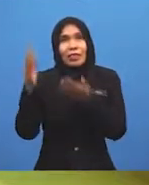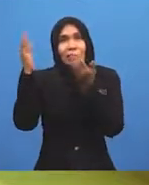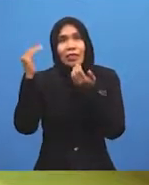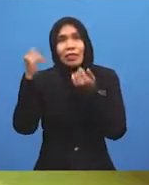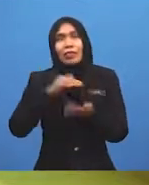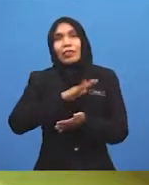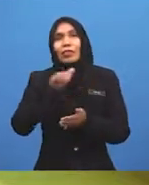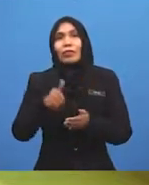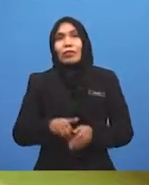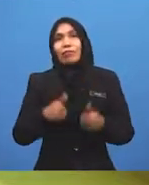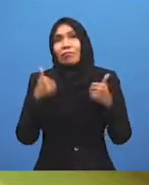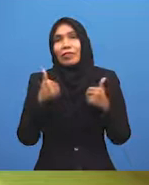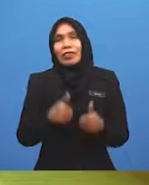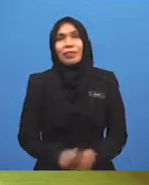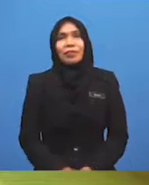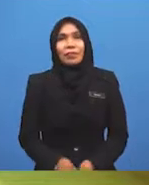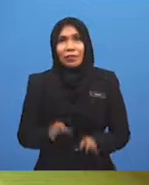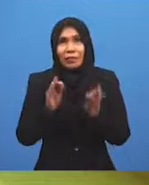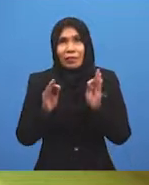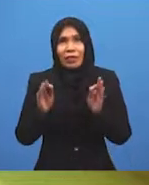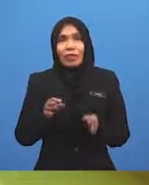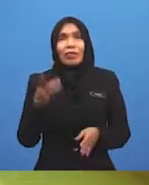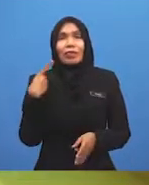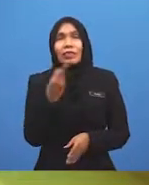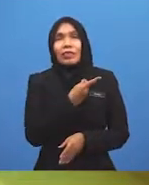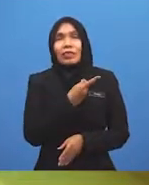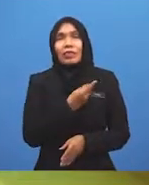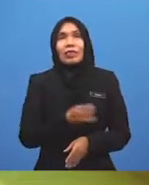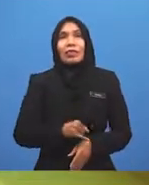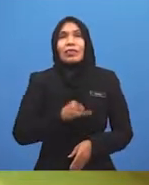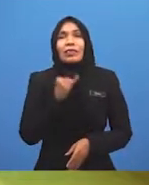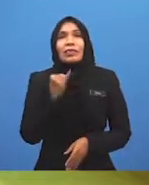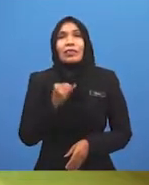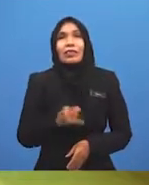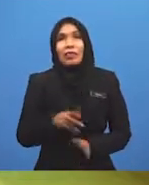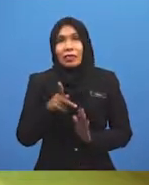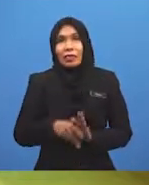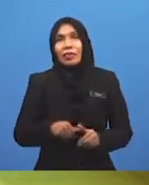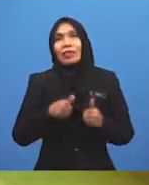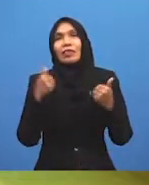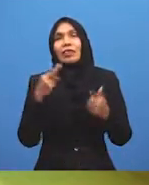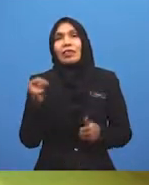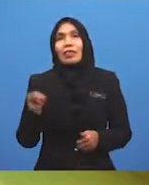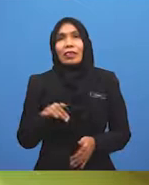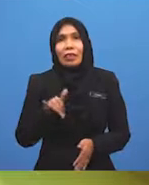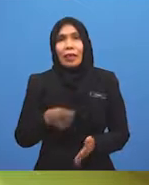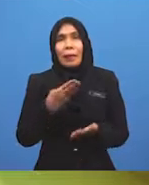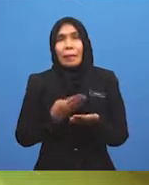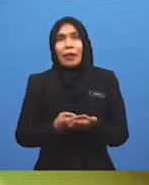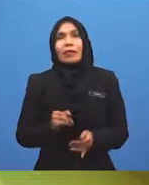semuanya sehat. Kalau kita inginkan kesihatan yang baik, jaga kebersihan